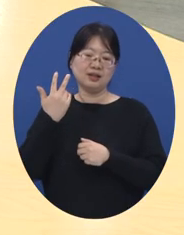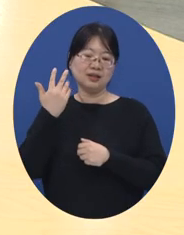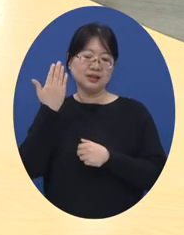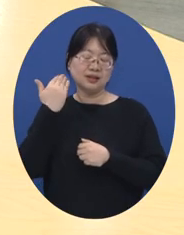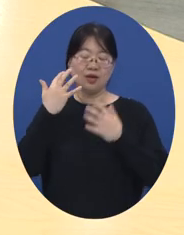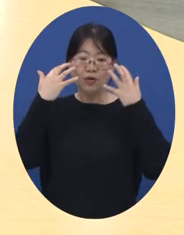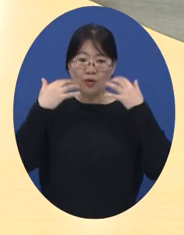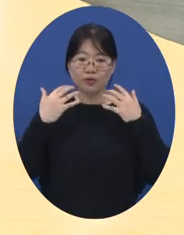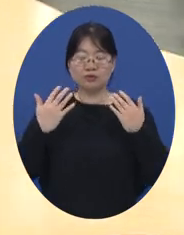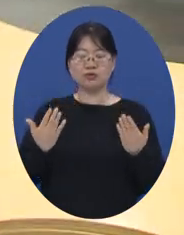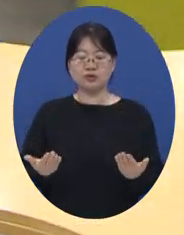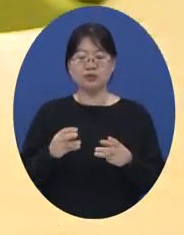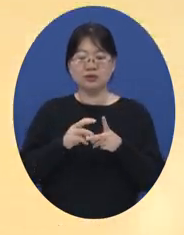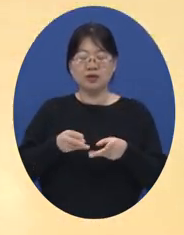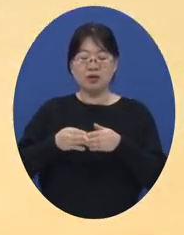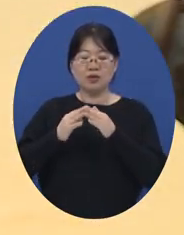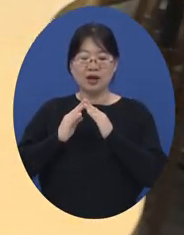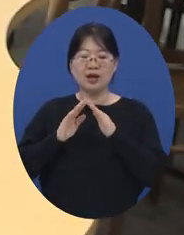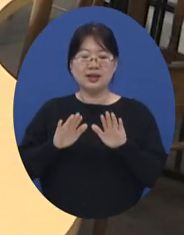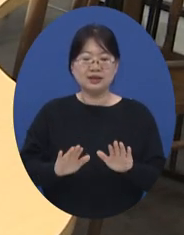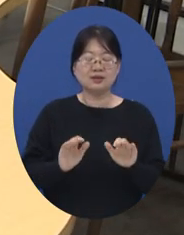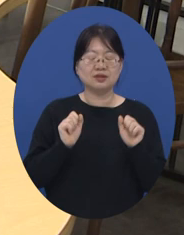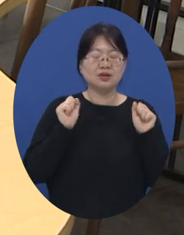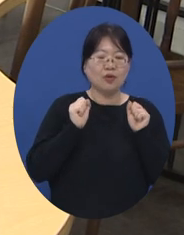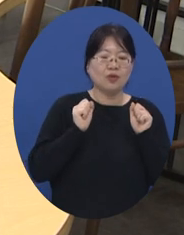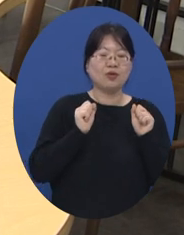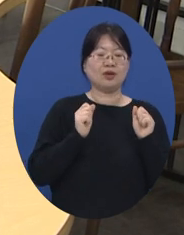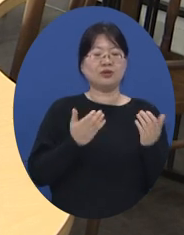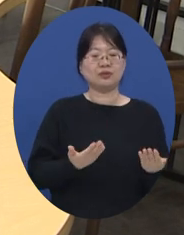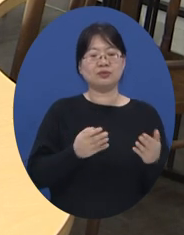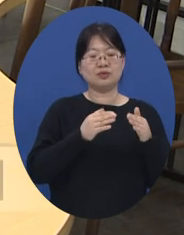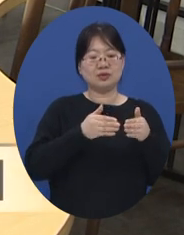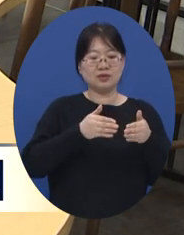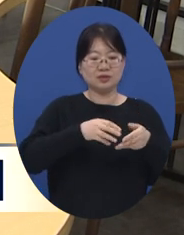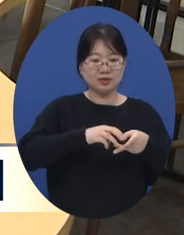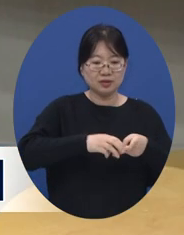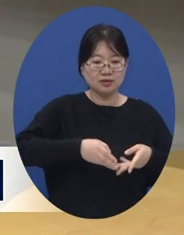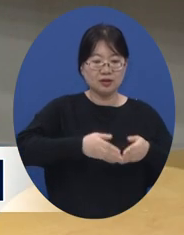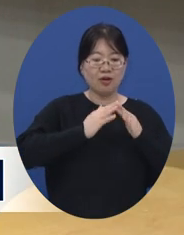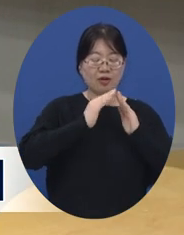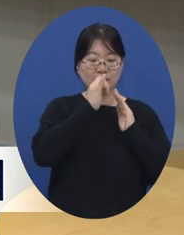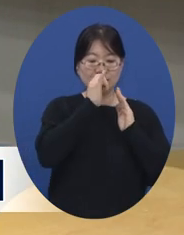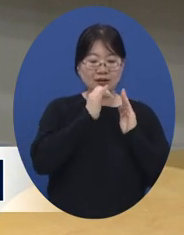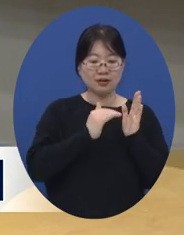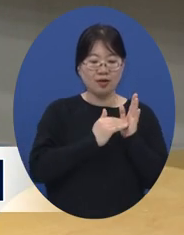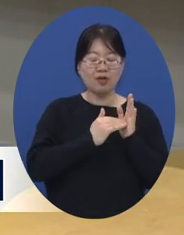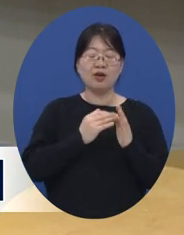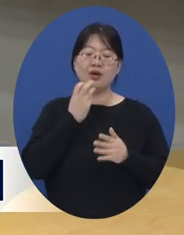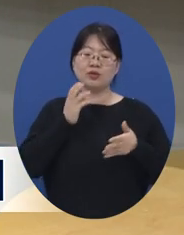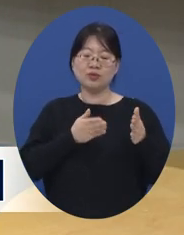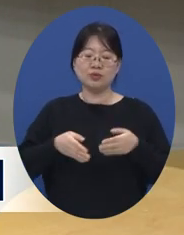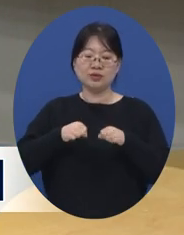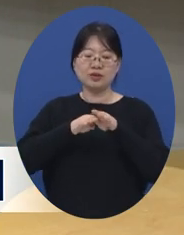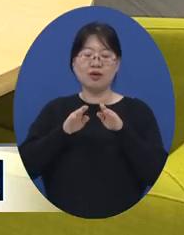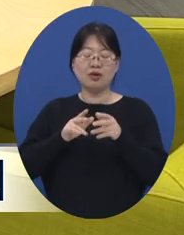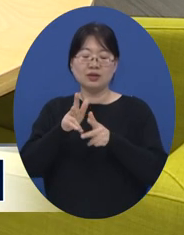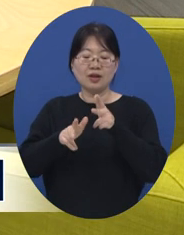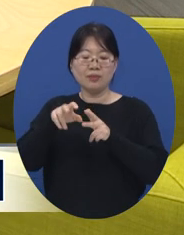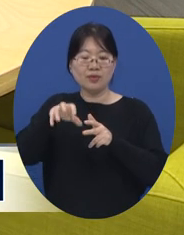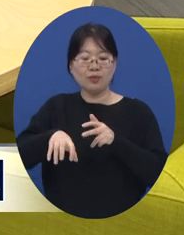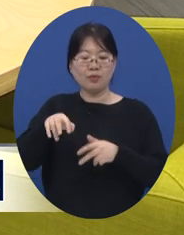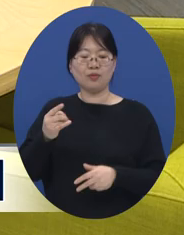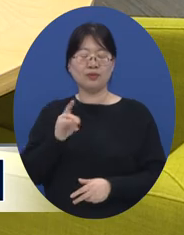이어 겨울철 강추위 쉼터 운영에 들어갔습니다. 강추위 쉼터가 운영되는 곳은 경기도청사와 사업소, 소방서